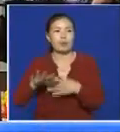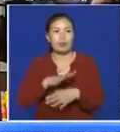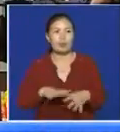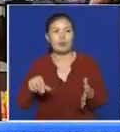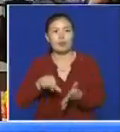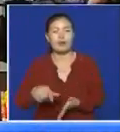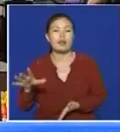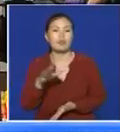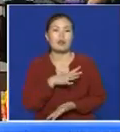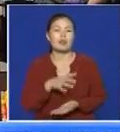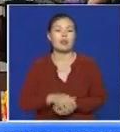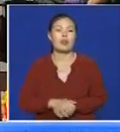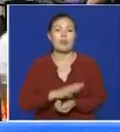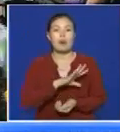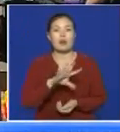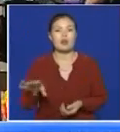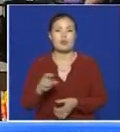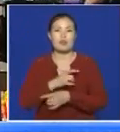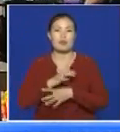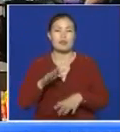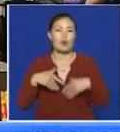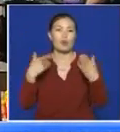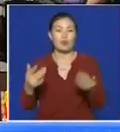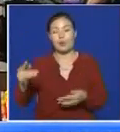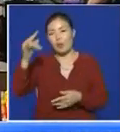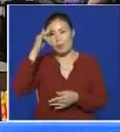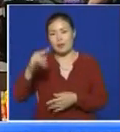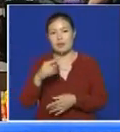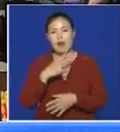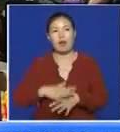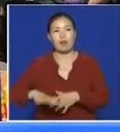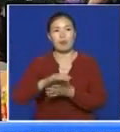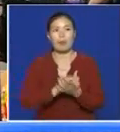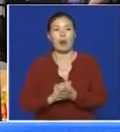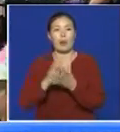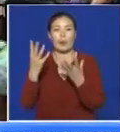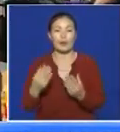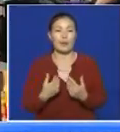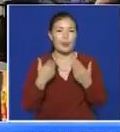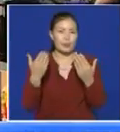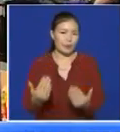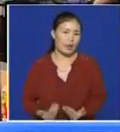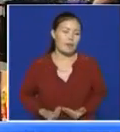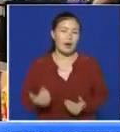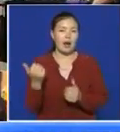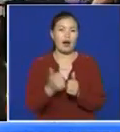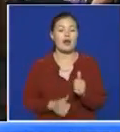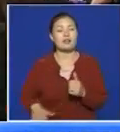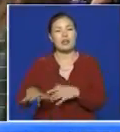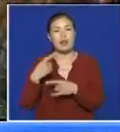Баршаңызды мерекесімен құттықтаймын, Қазақстан халқының бірлігі күнімен құттықтаймын. Әр